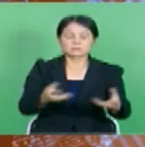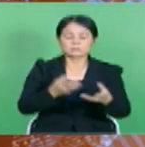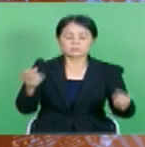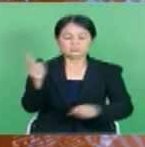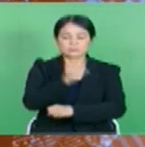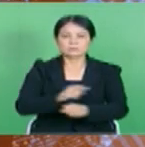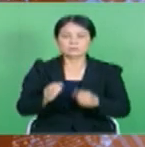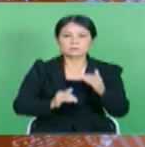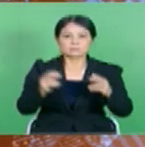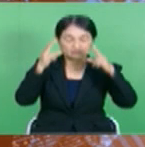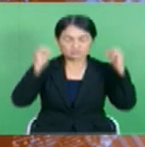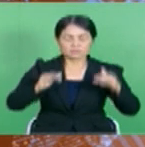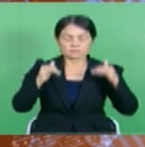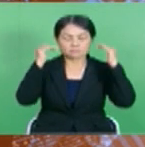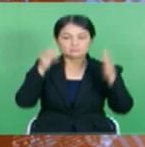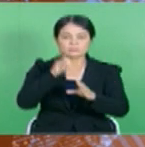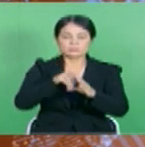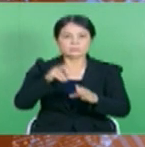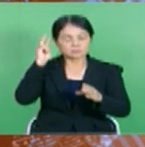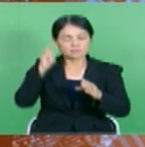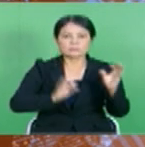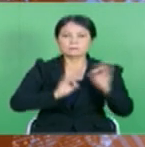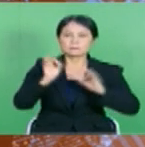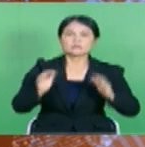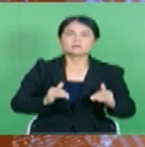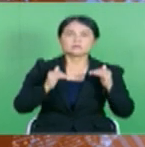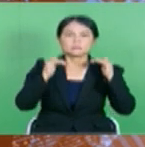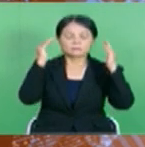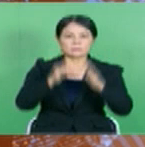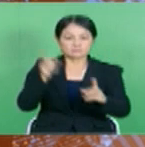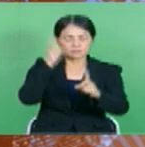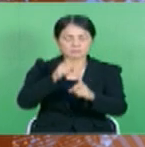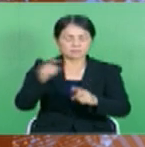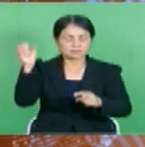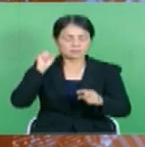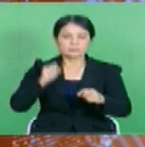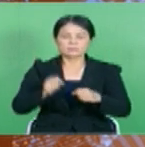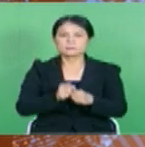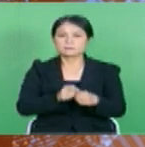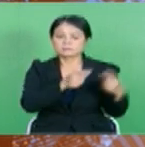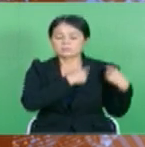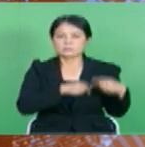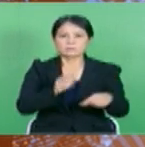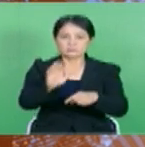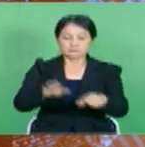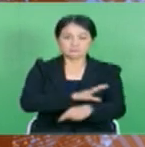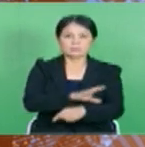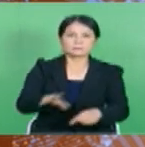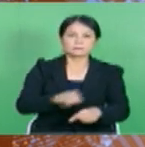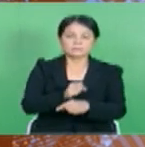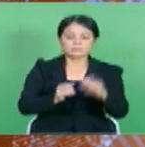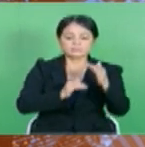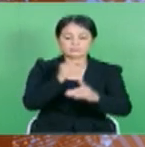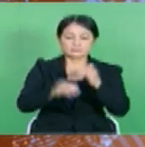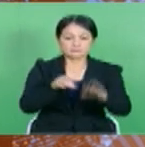ដោយឡែកមន្ត្រីចាន់ខ្ពស់ផ្នែកវិនិយោគគោលនយោបាយបានវិនិច្ឆ័យខ្ពស់ចំពោះការបដិញ្ញត្តិចាស់ការបដិញ្ញាចិត្តរបស់កម្ពុជានៅក្នុងការ